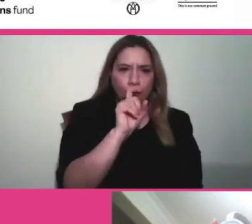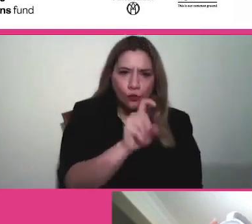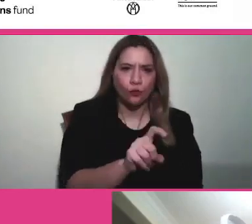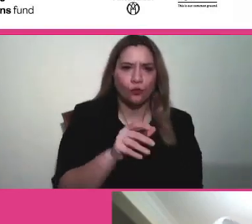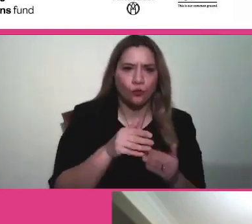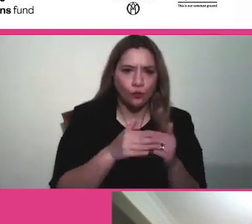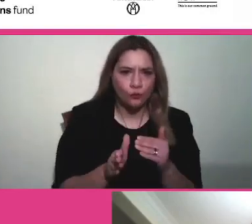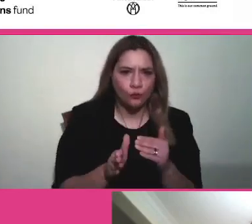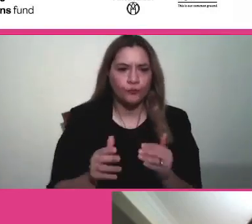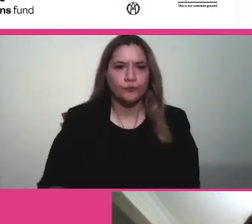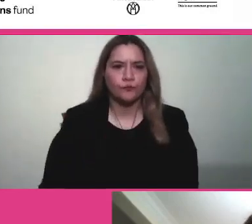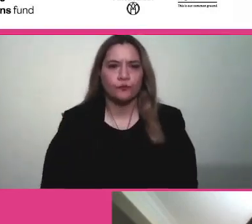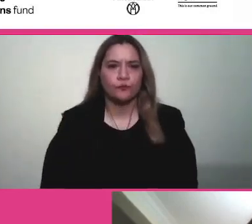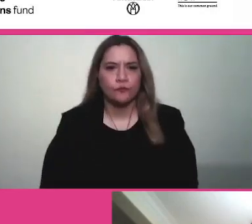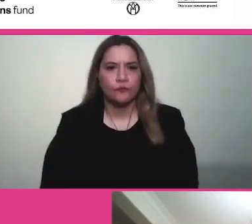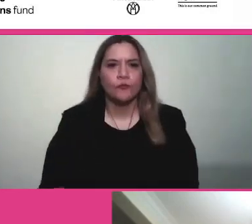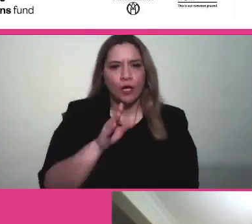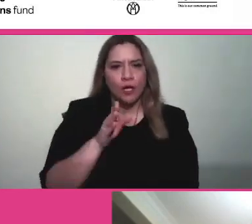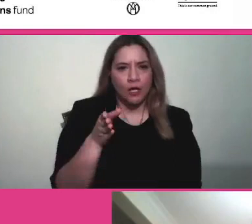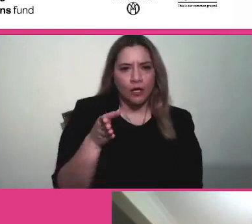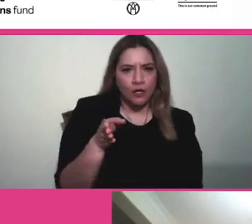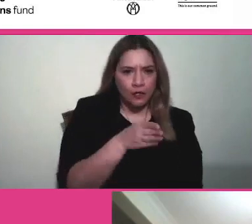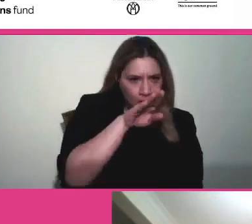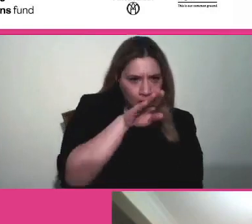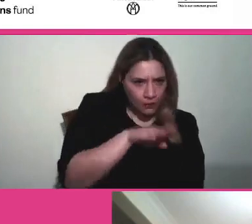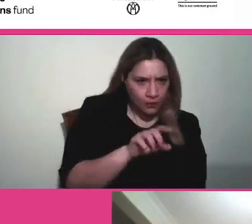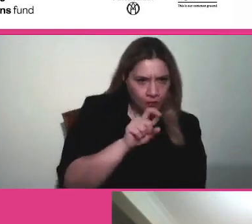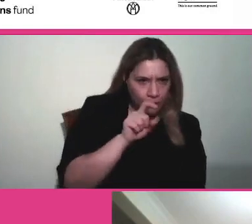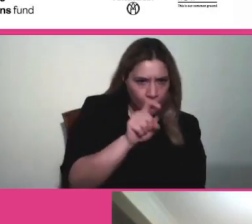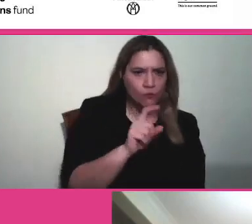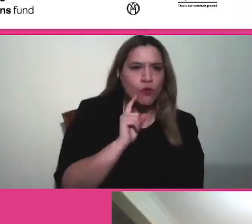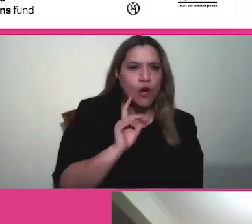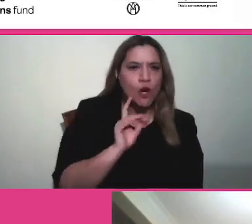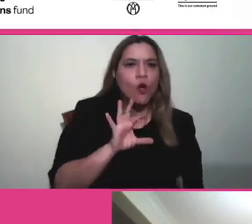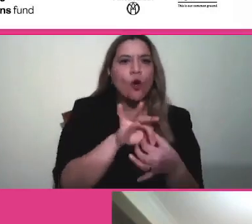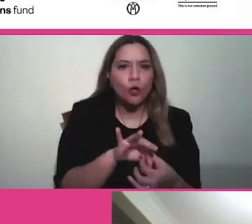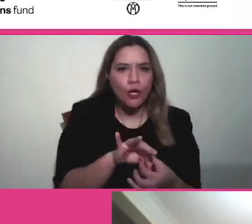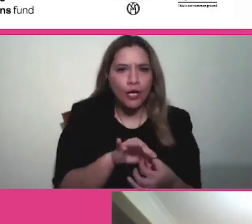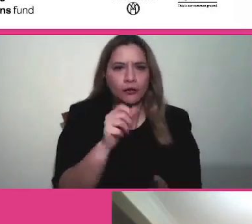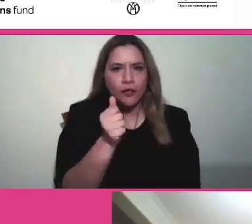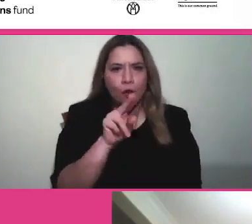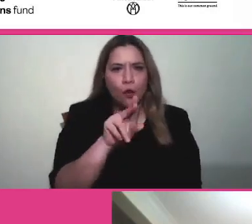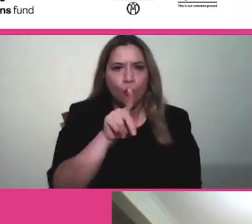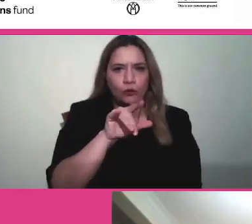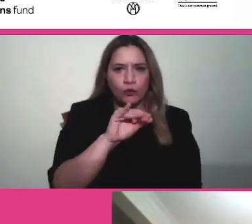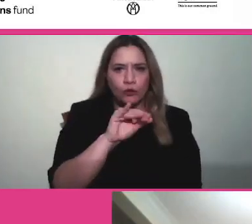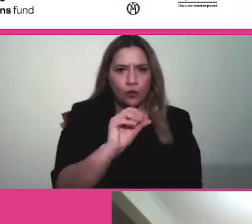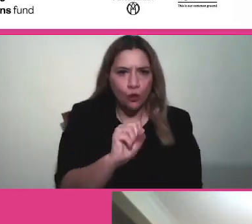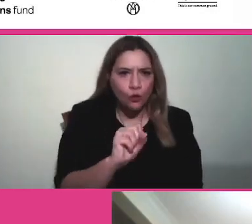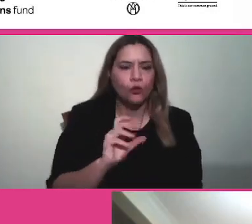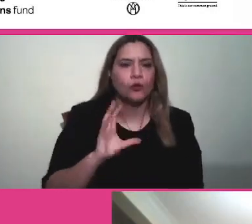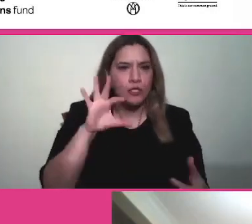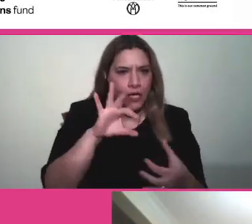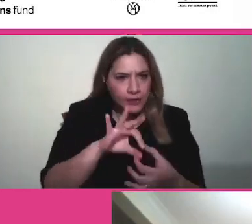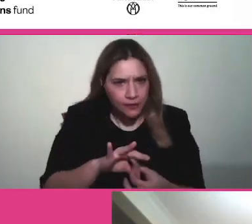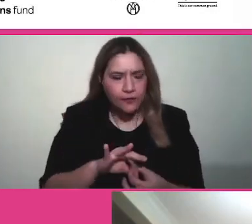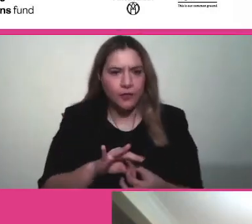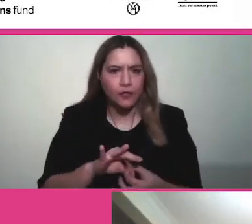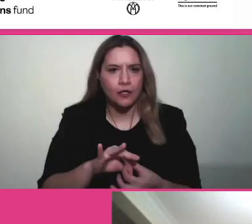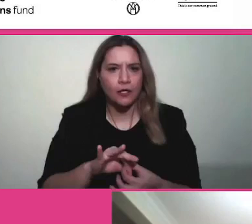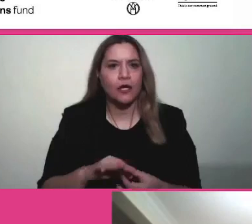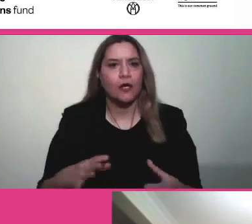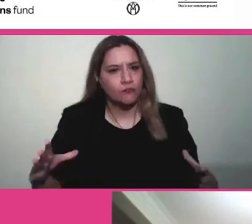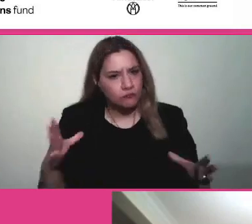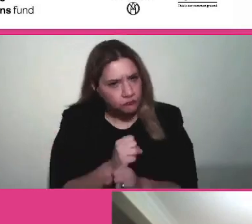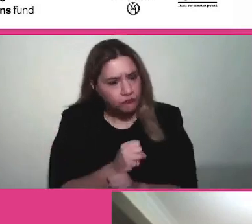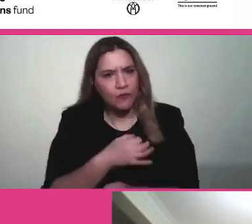Okay, και από... κάτω αριστερά, που λέει connect audio, computer audio, για να μπορέσει να συνδεθεί μέχρι να φανεί το μικρόφωνο. Τότε θα μπορεί να μας